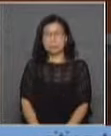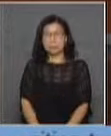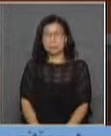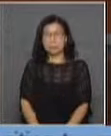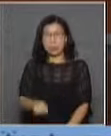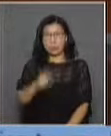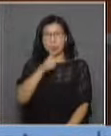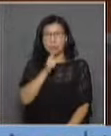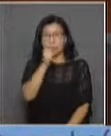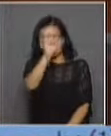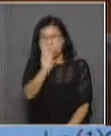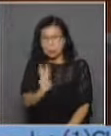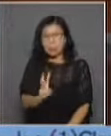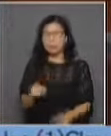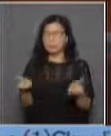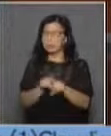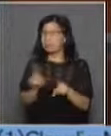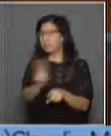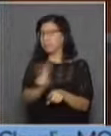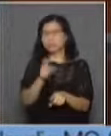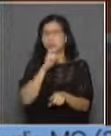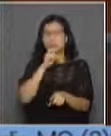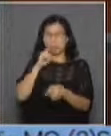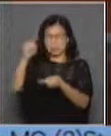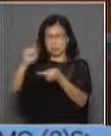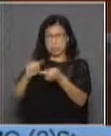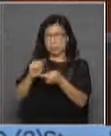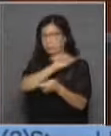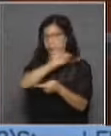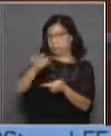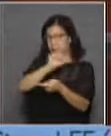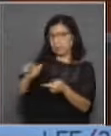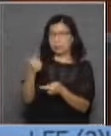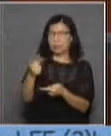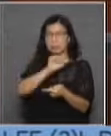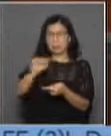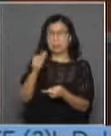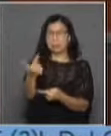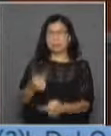鉛水事件絕對比短裝事件係更加